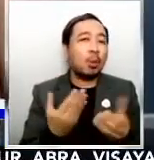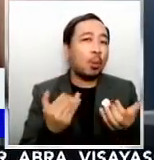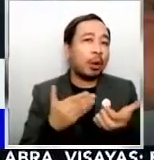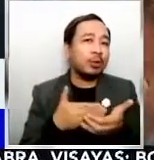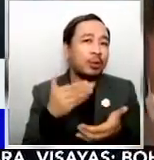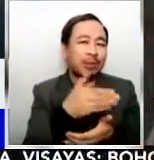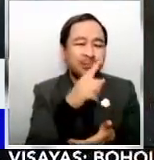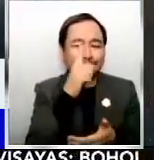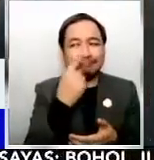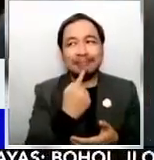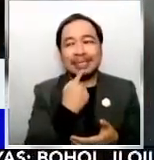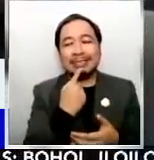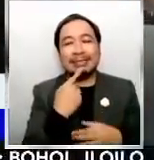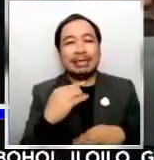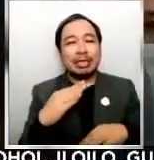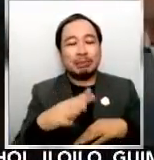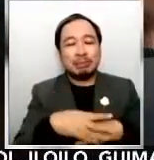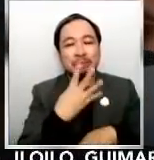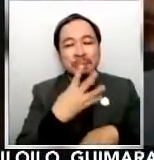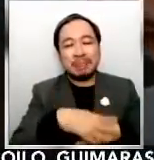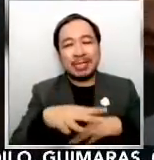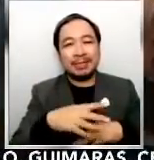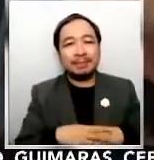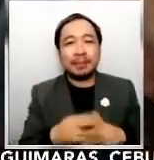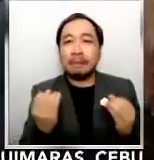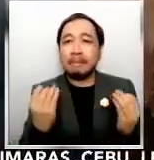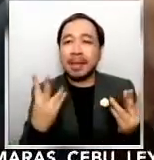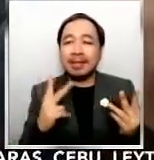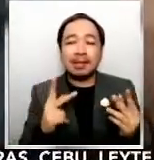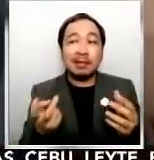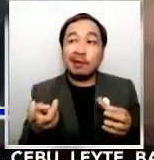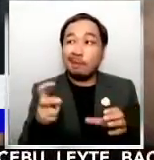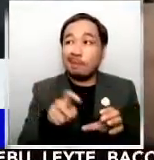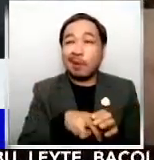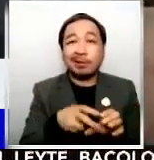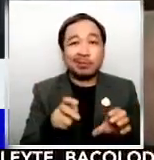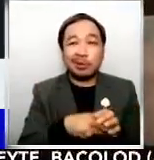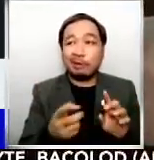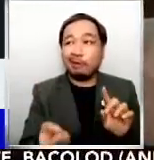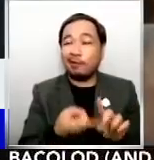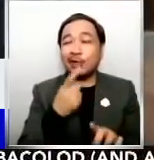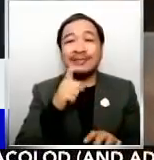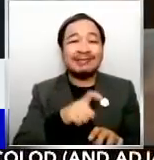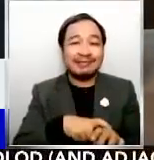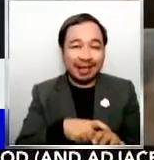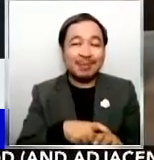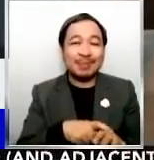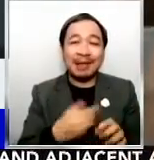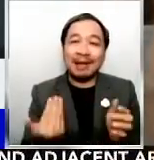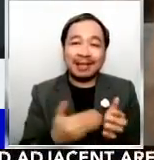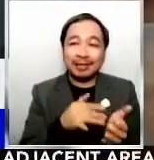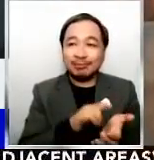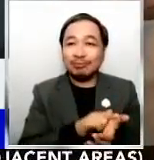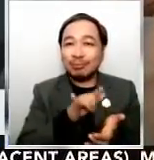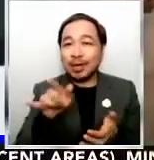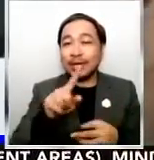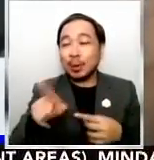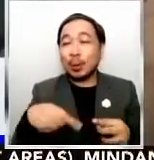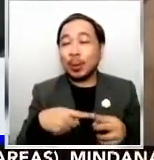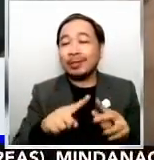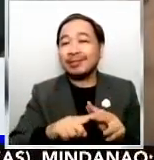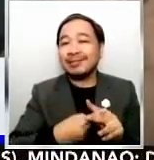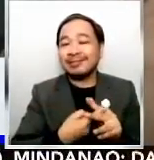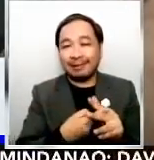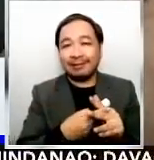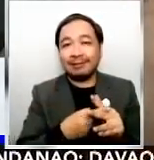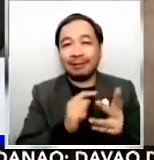kami. Marami sa mga pasahero, first time muling makakasakay ng eroplano mula nang magkaroon ng pandemic.